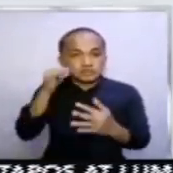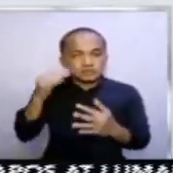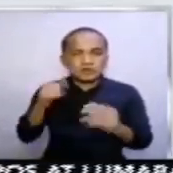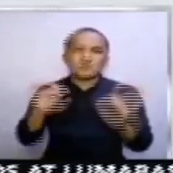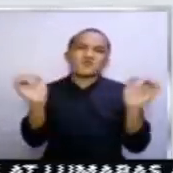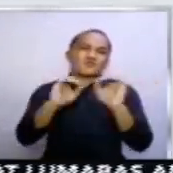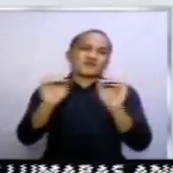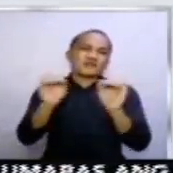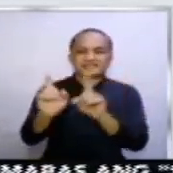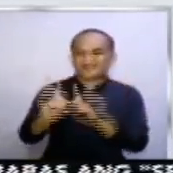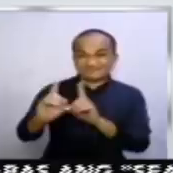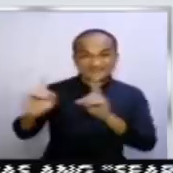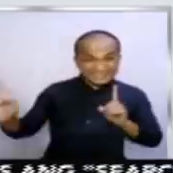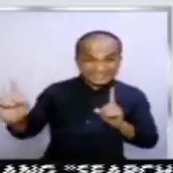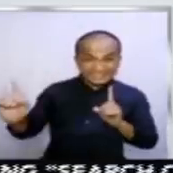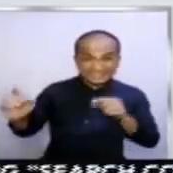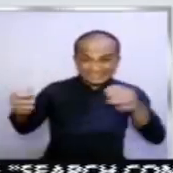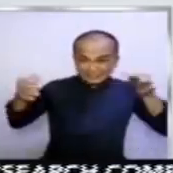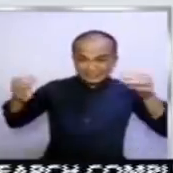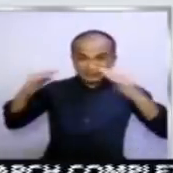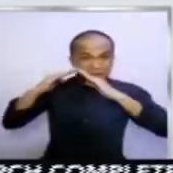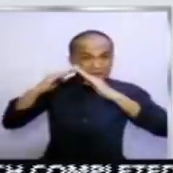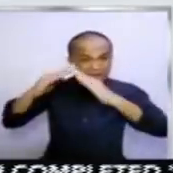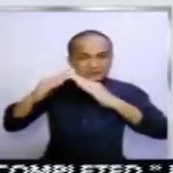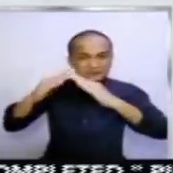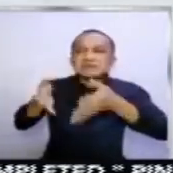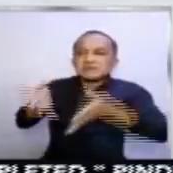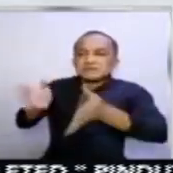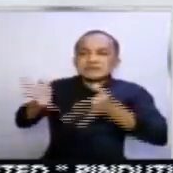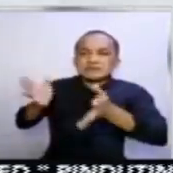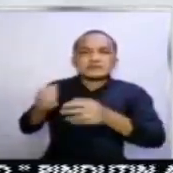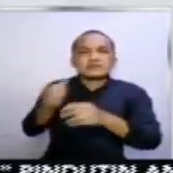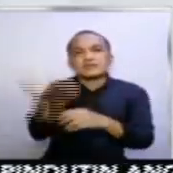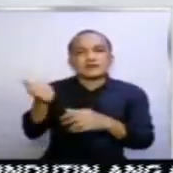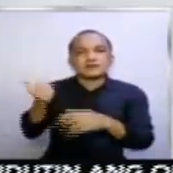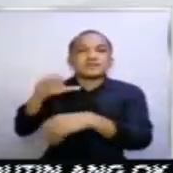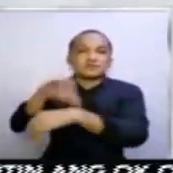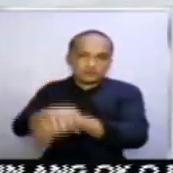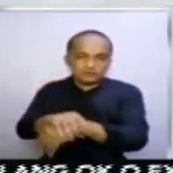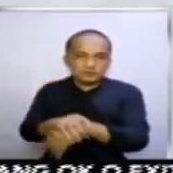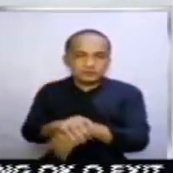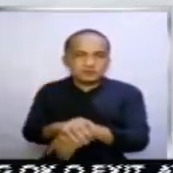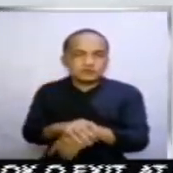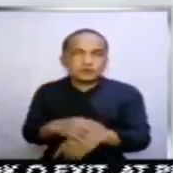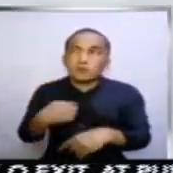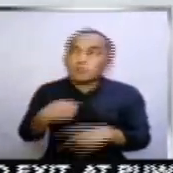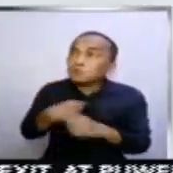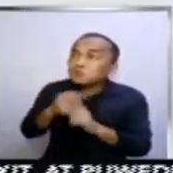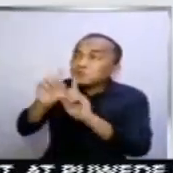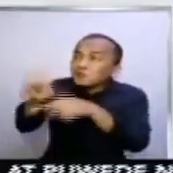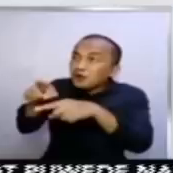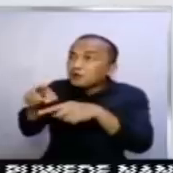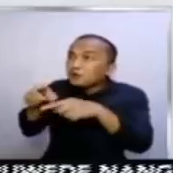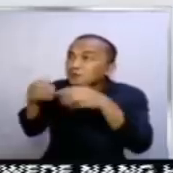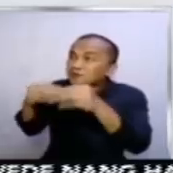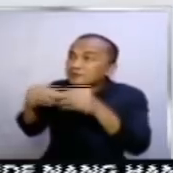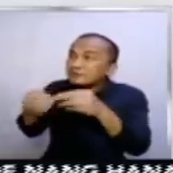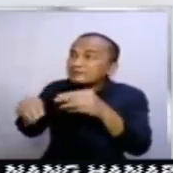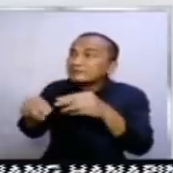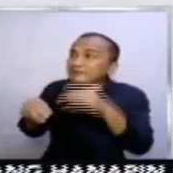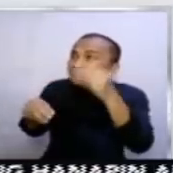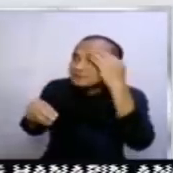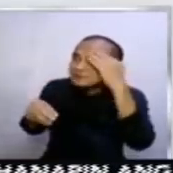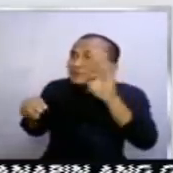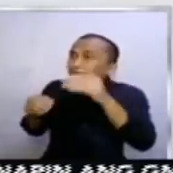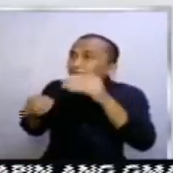covered court, kaya pinakawalan na ang ibang hinuli. Munta pa ako sa palengke. Oh. Hindi ko po alam yung lalockdown pala yung palengke. Pero